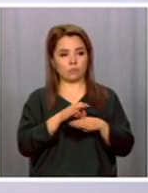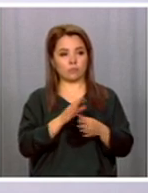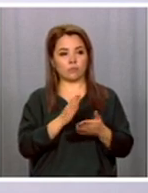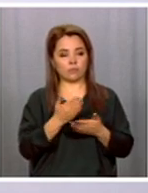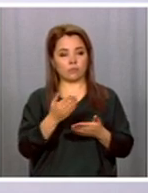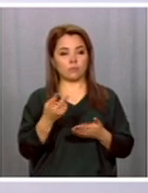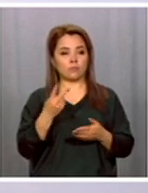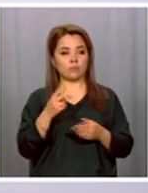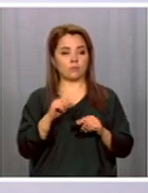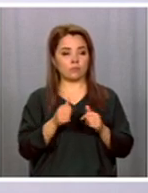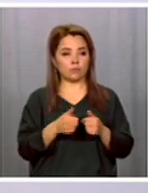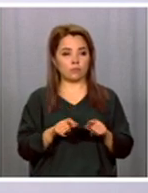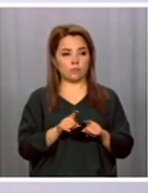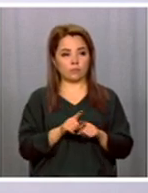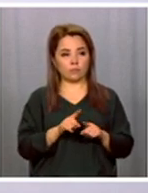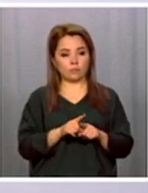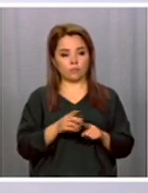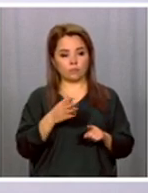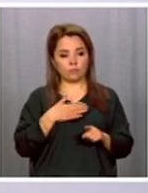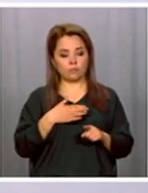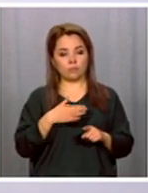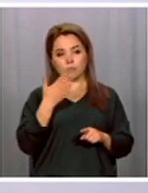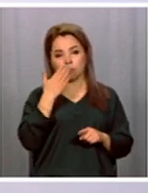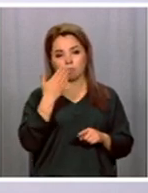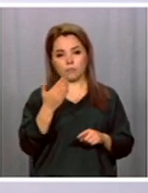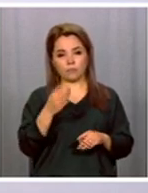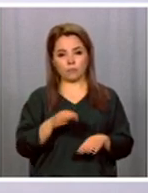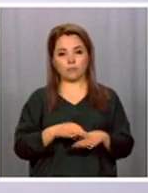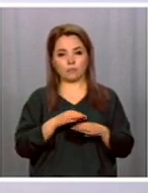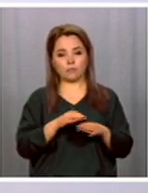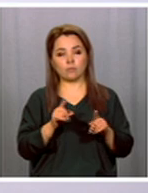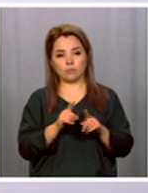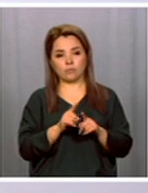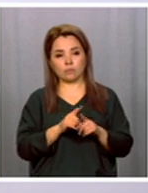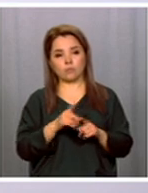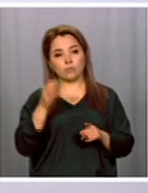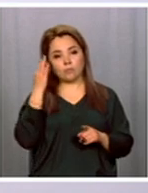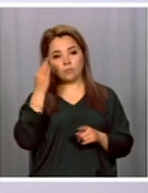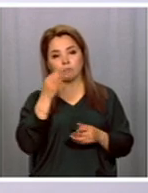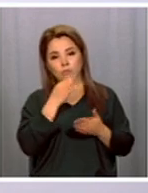сәуле бізде айнаның төбесіне түседі де, тура